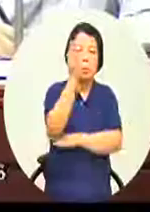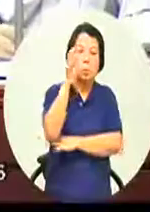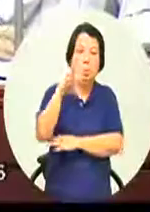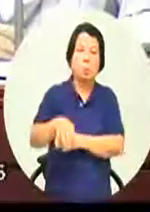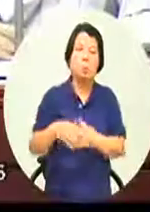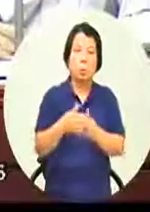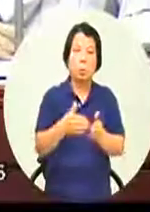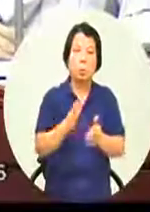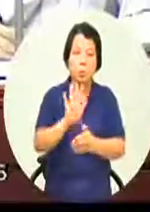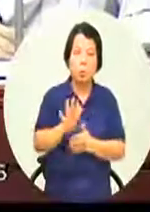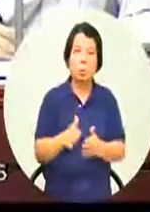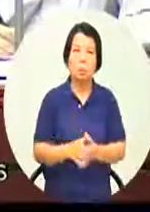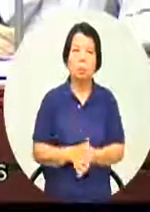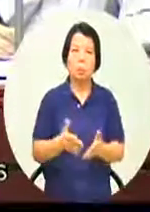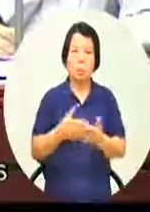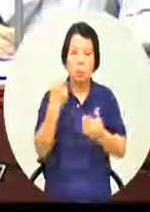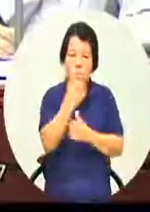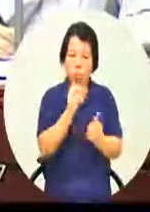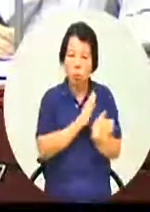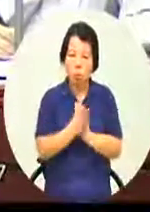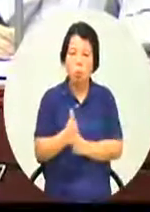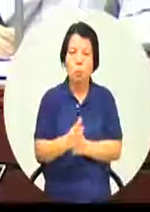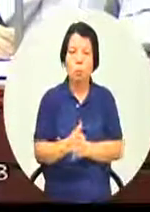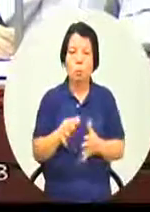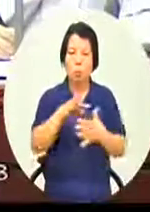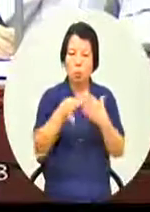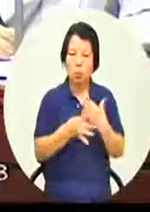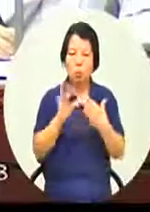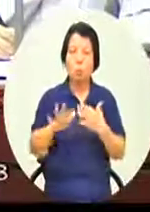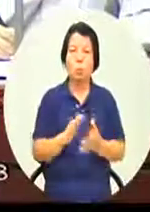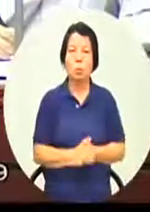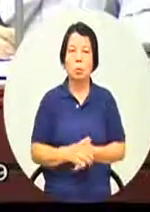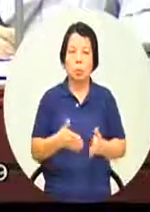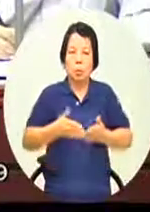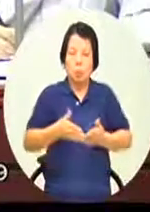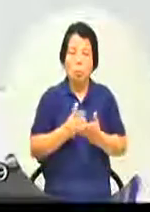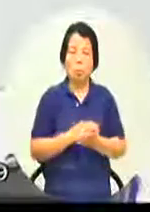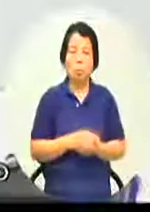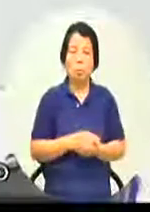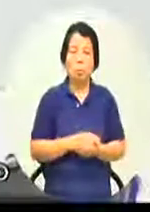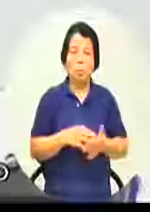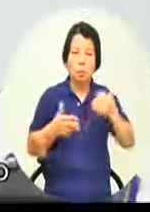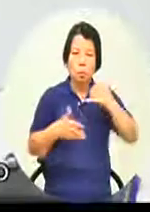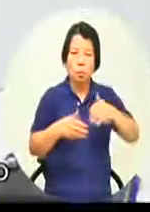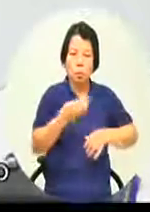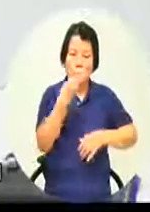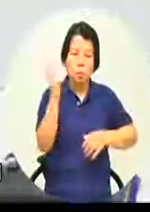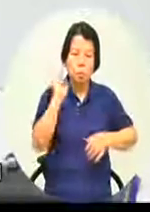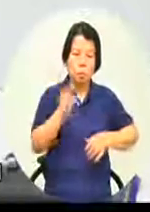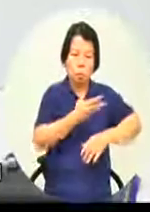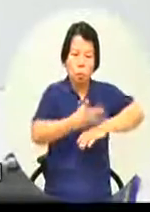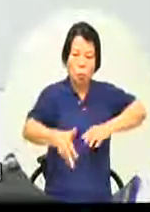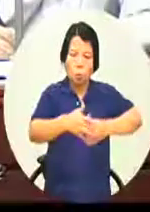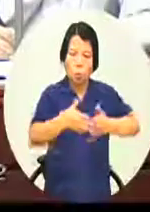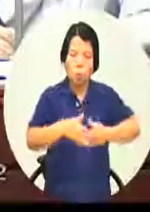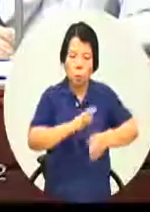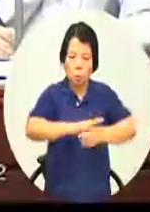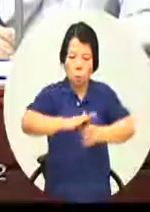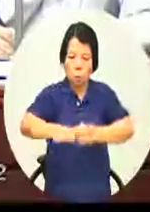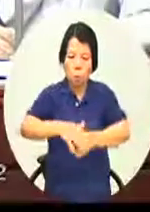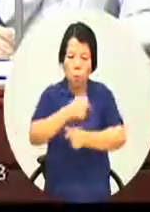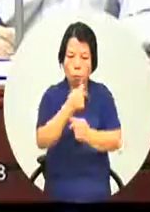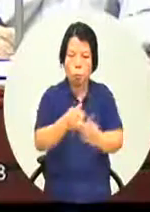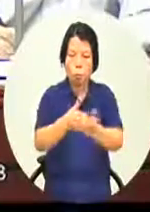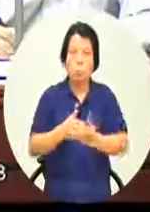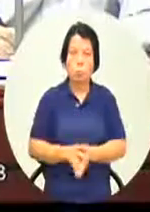都会有一个管理机制。 什么机制？我们有要跟他请他先把水沟铺好，先把路面做好吗？ 对，就是他现有要移交